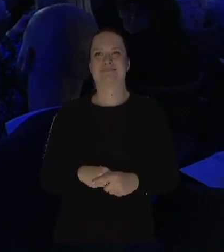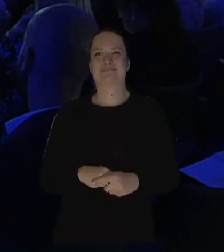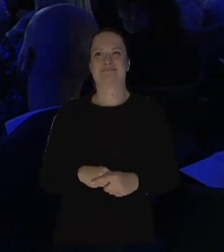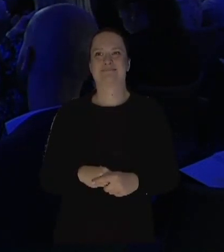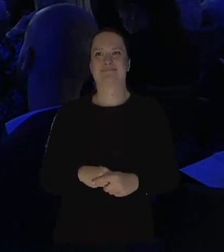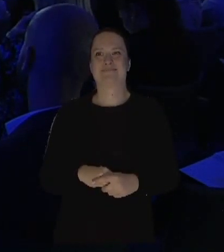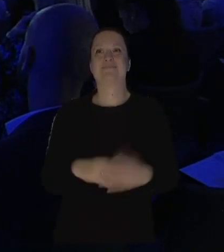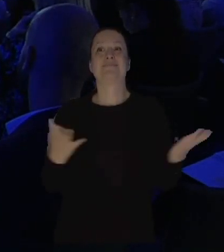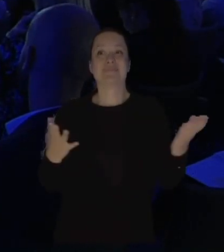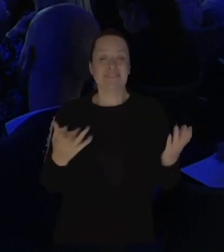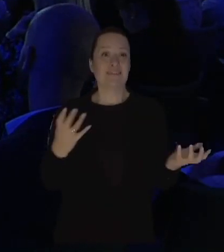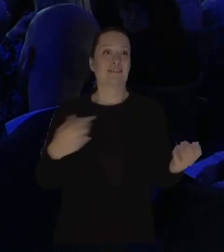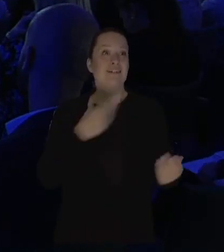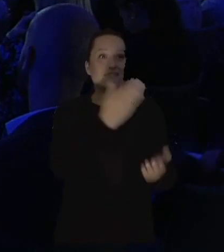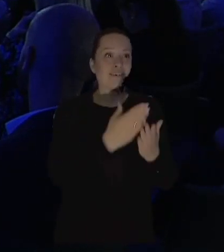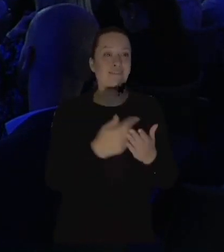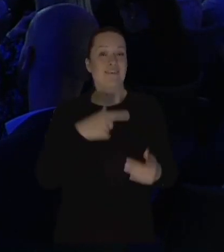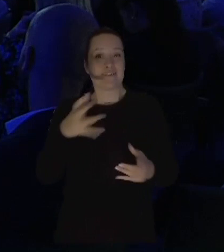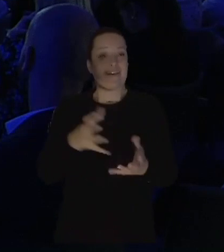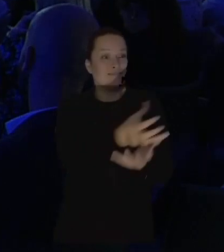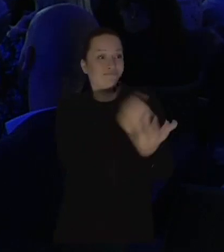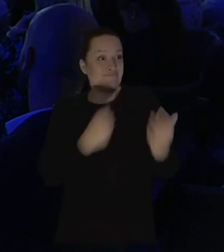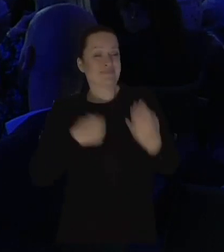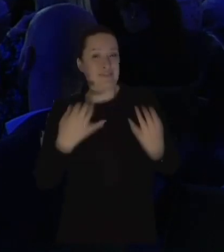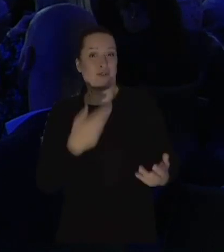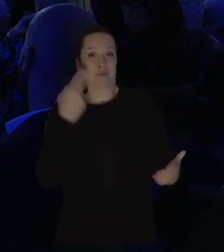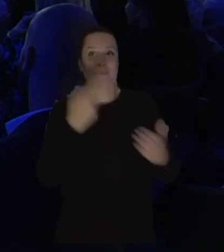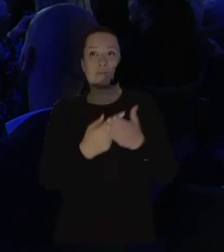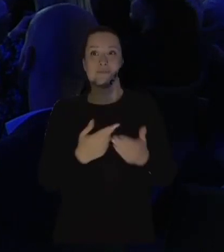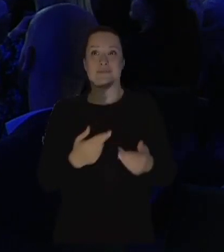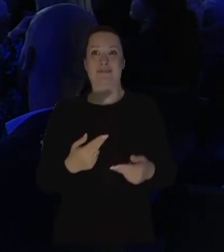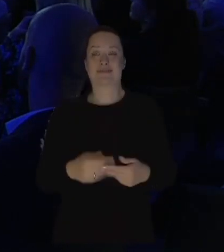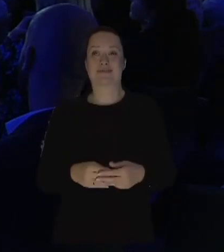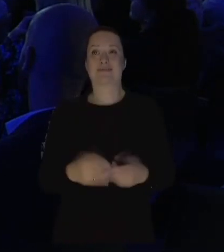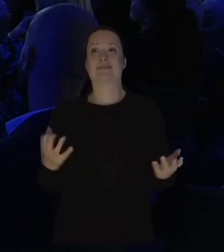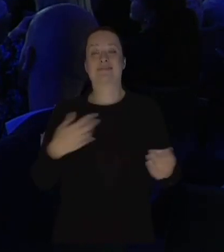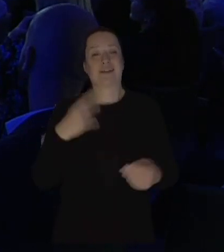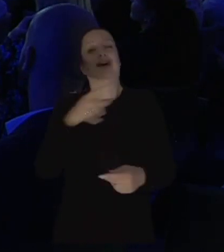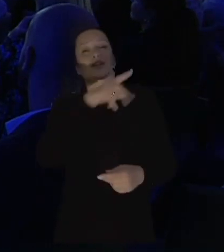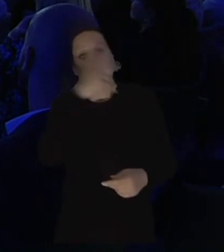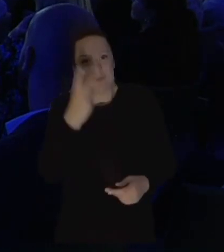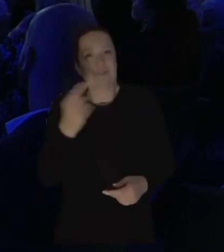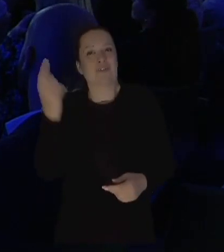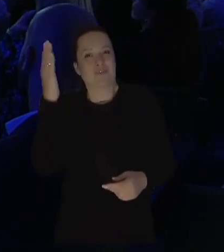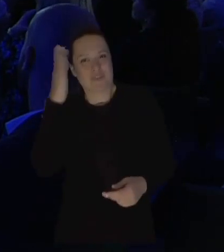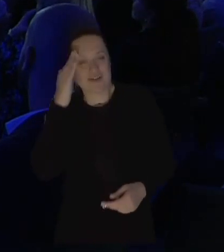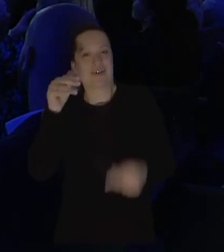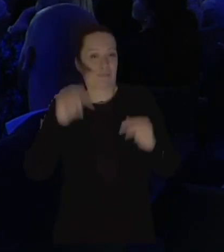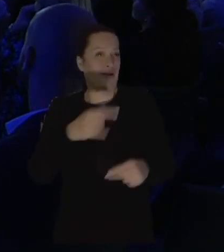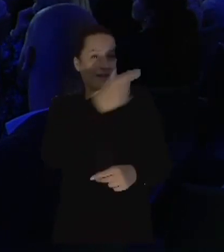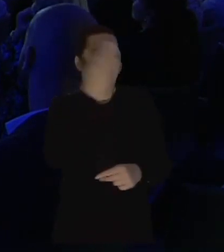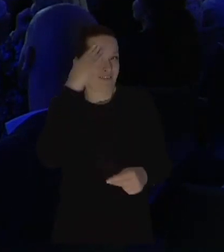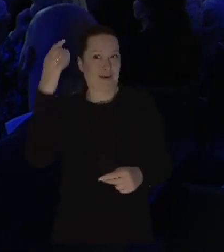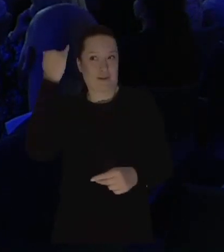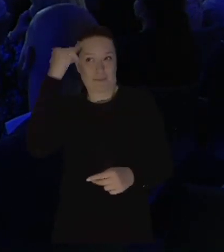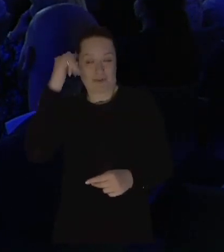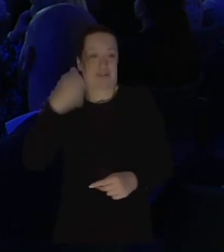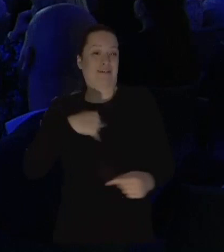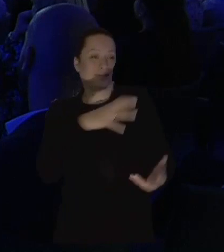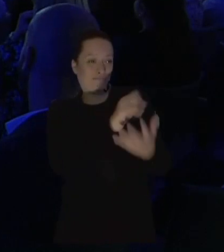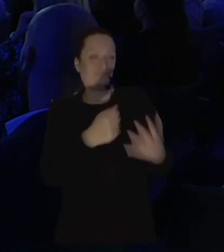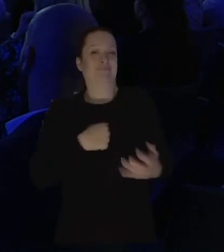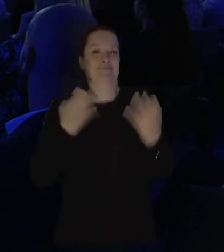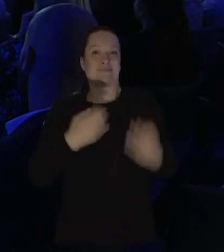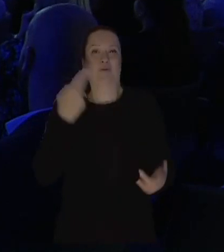No właśnie, powinniście to przejąć. To na drugi raz tak będzie, dobra? Przepraszam. Jak